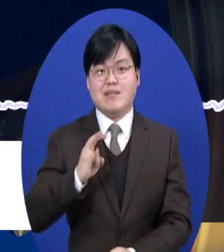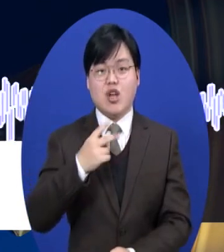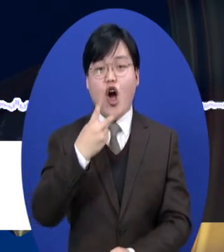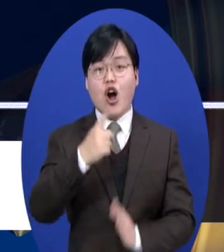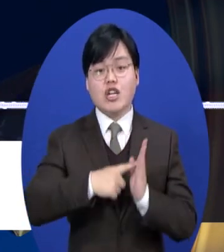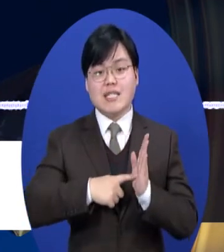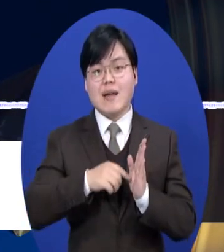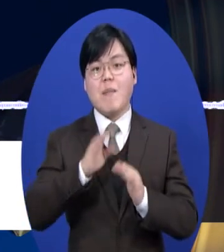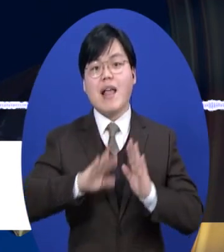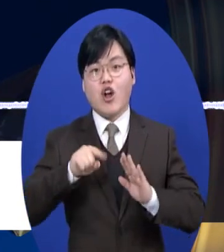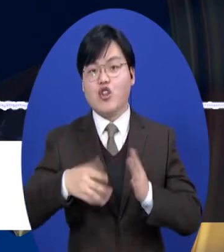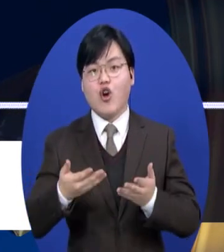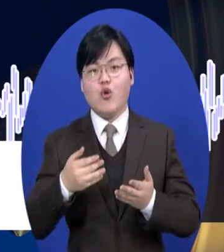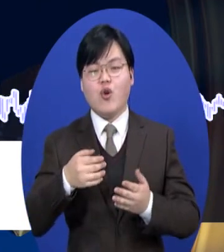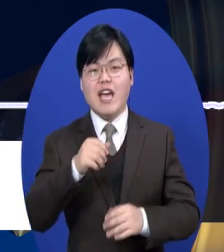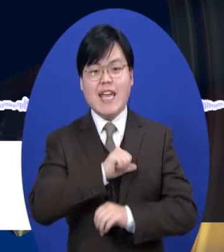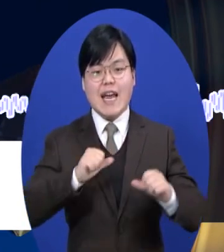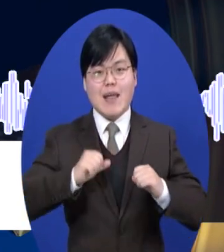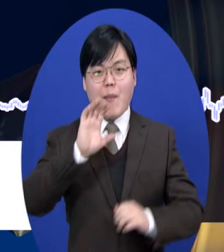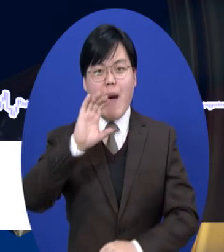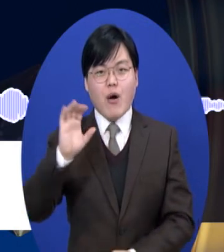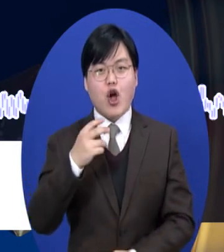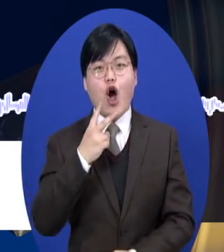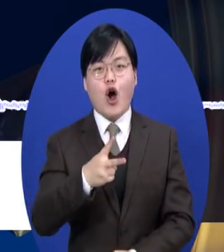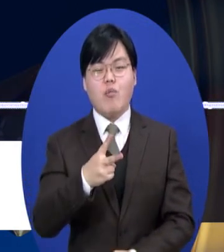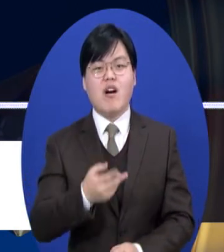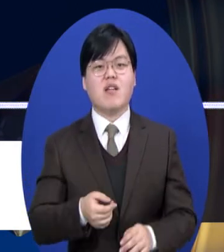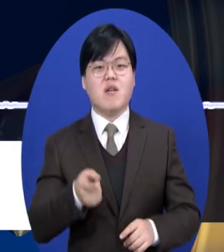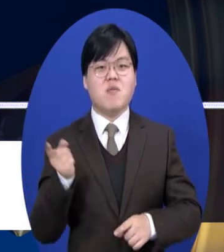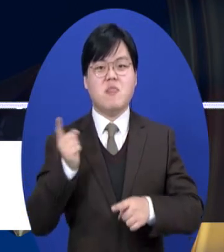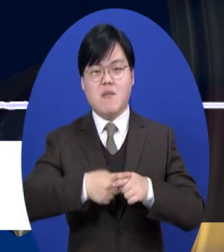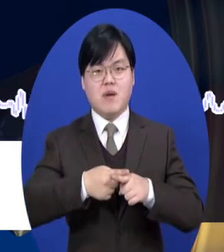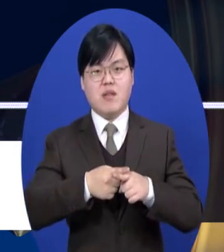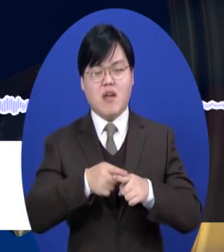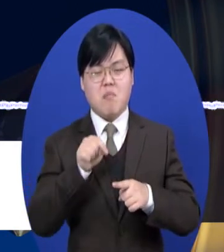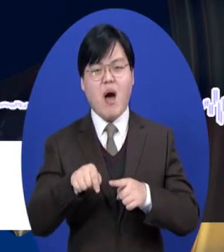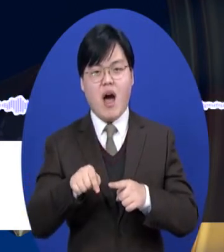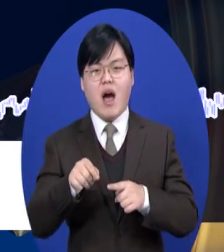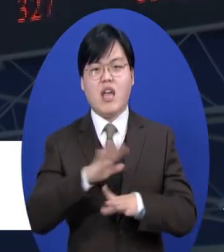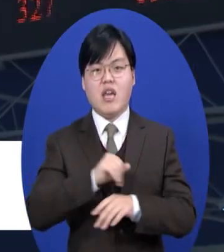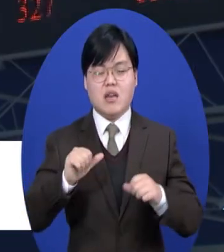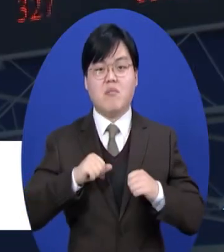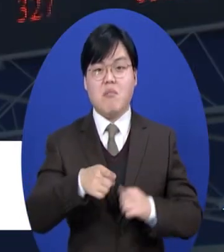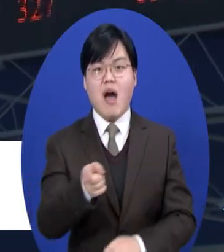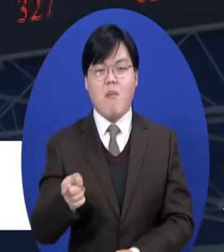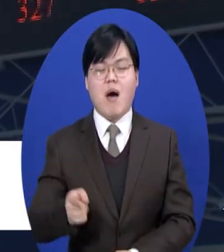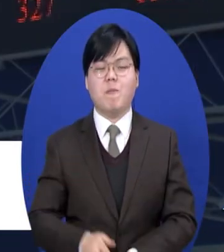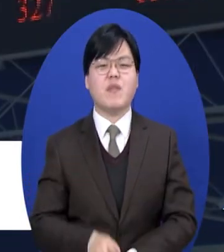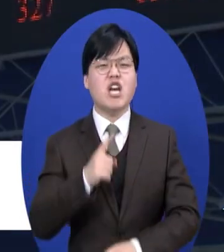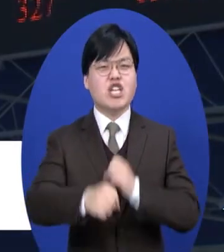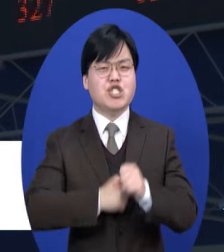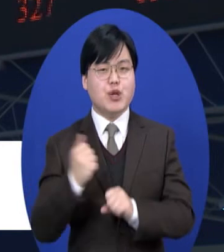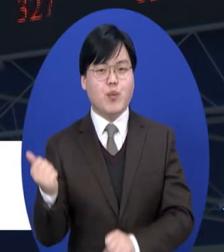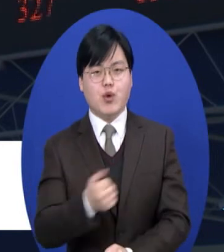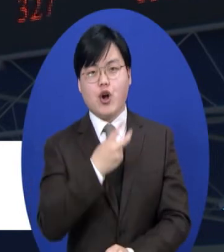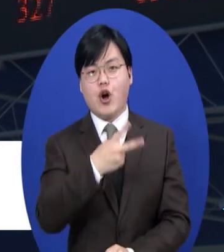ихэд арилжаанд оролцож байгаа иргэд аж ахуй нэгжүүдийн тава 2000 орчим 20000 гарсан явж байна л да. Жил бүрийн